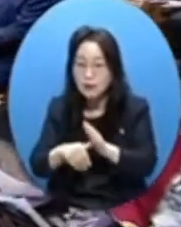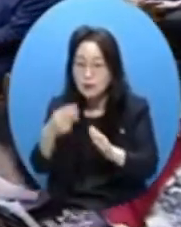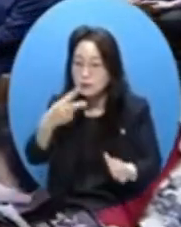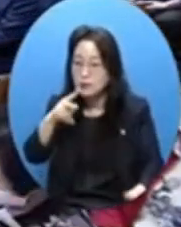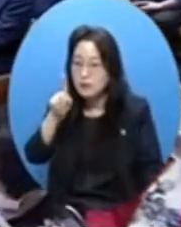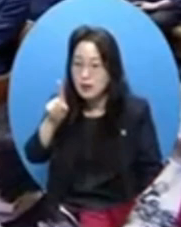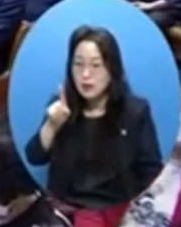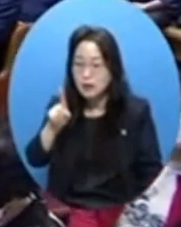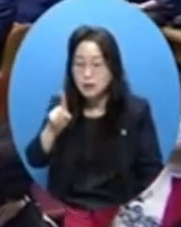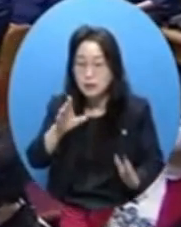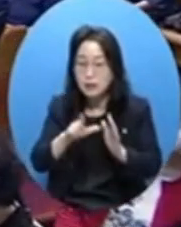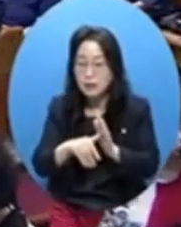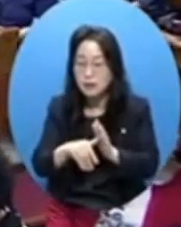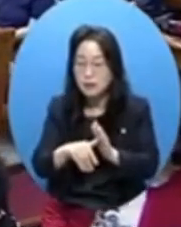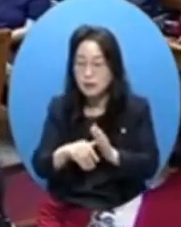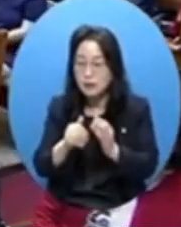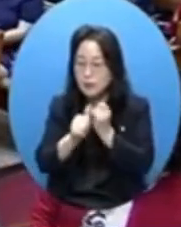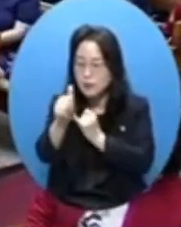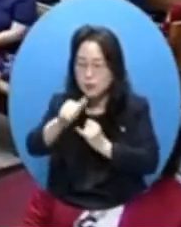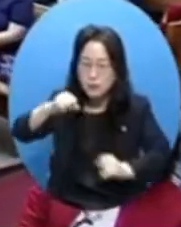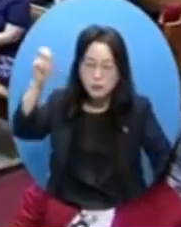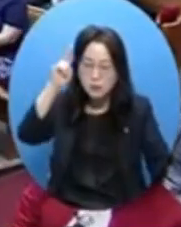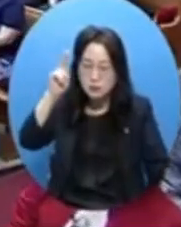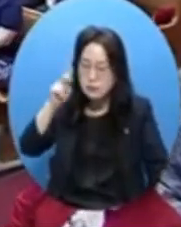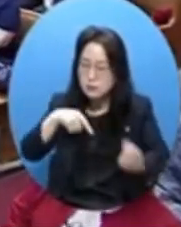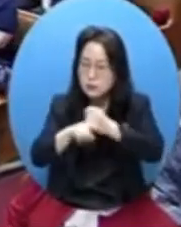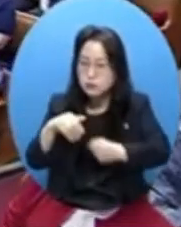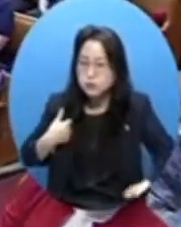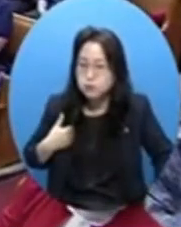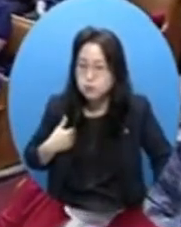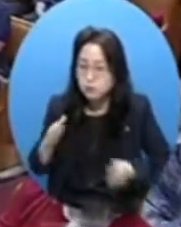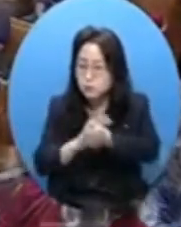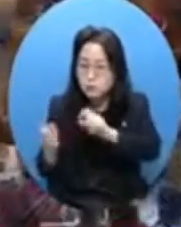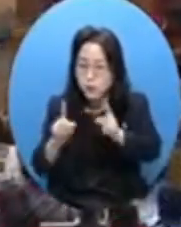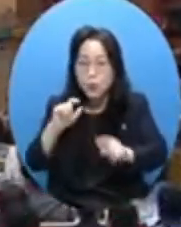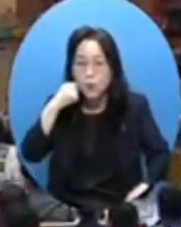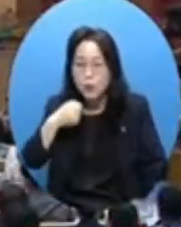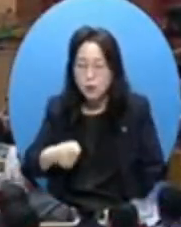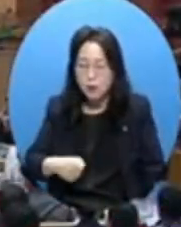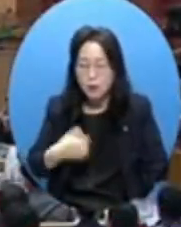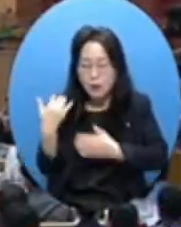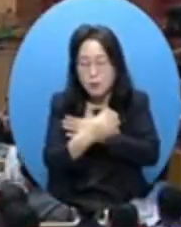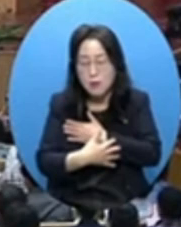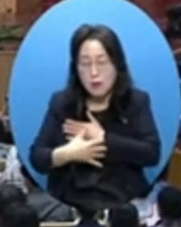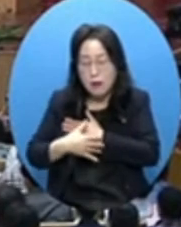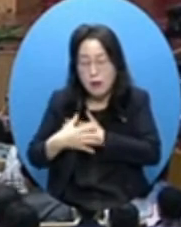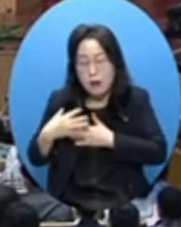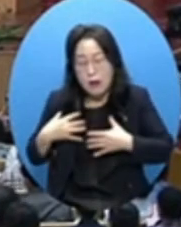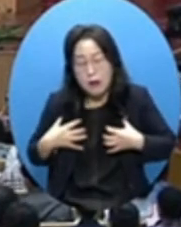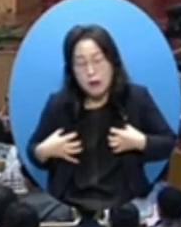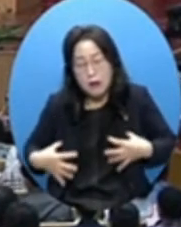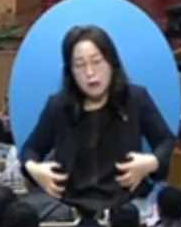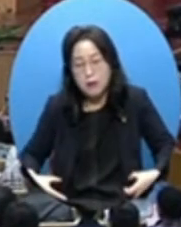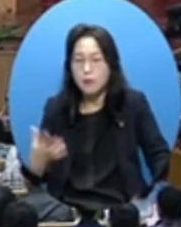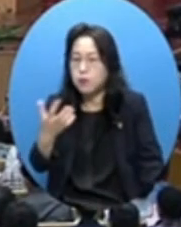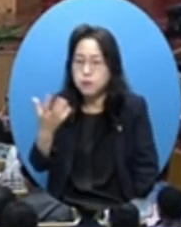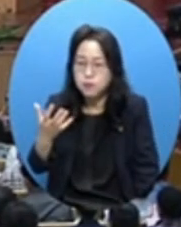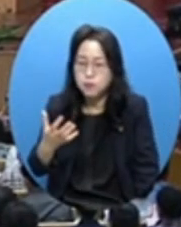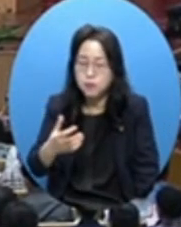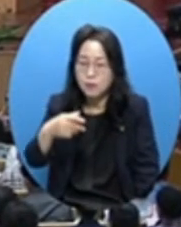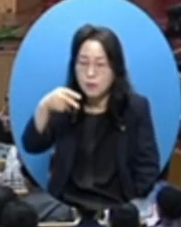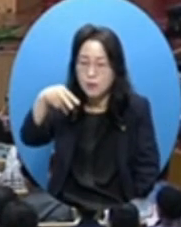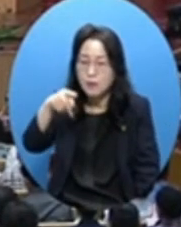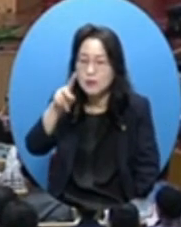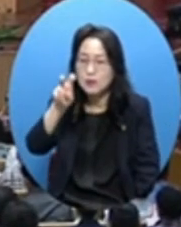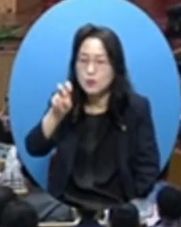치료법도 밝히신 바 없이 온 몸이 결 수 없는 발로 찌는 대한 통증이 다가오는 섬유근육통 증권이 라고 하는